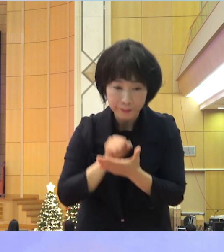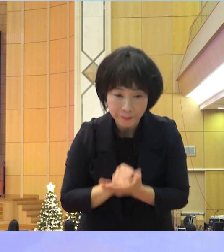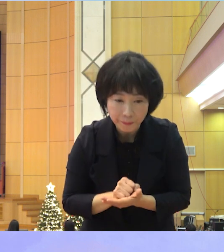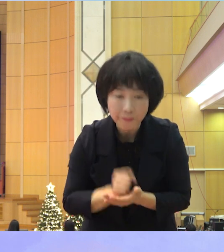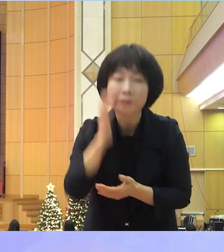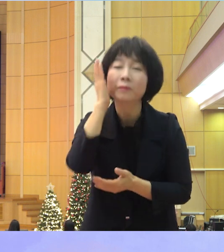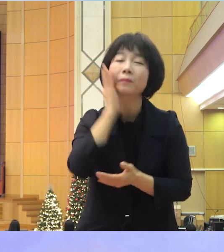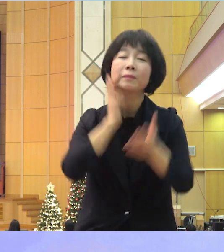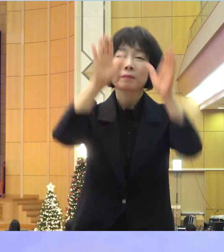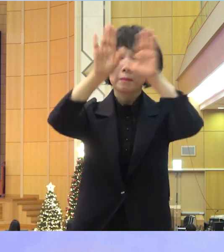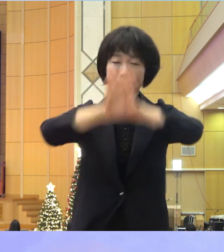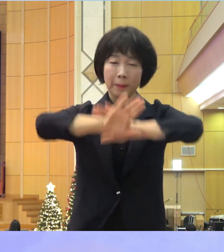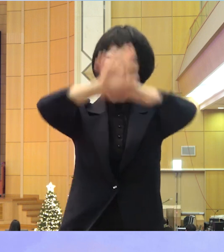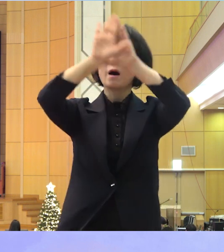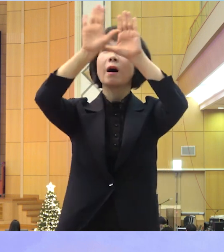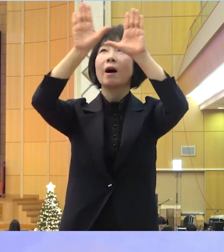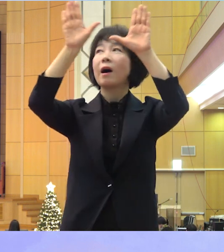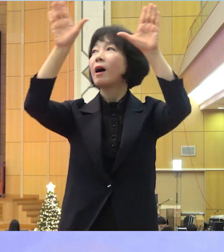사랑받아